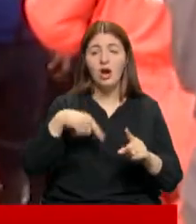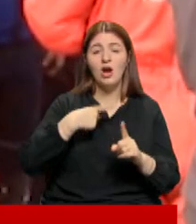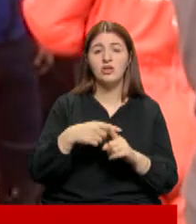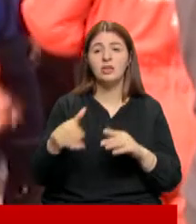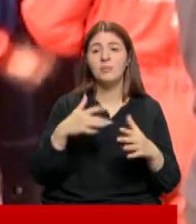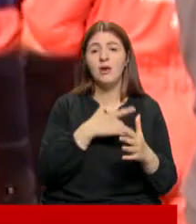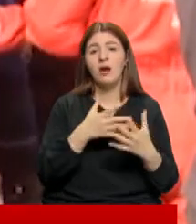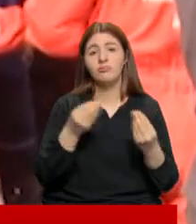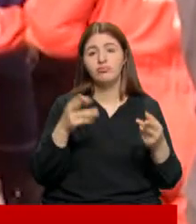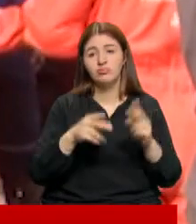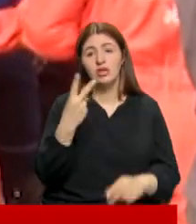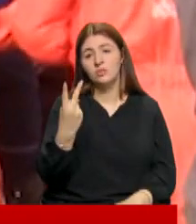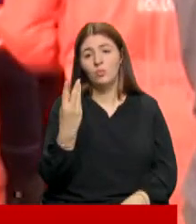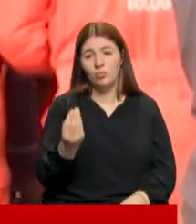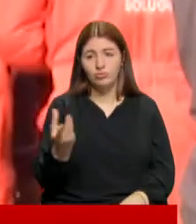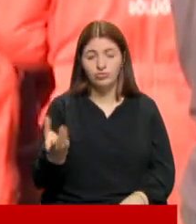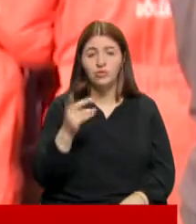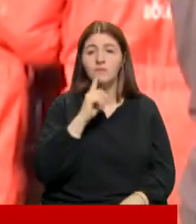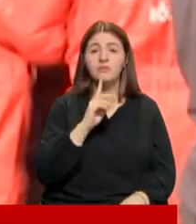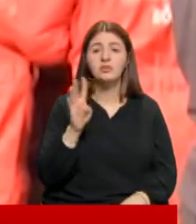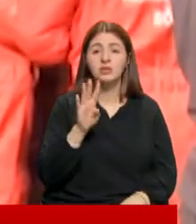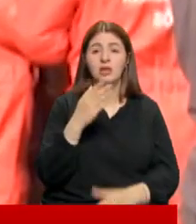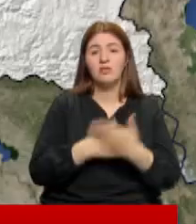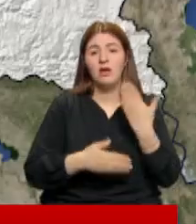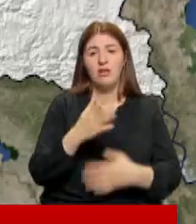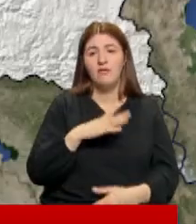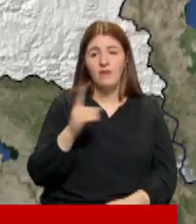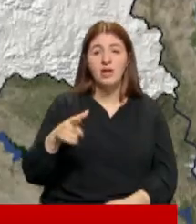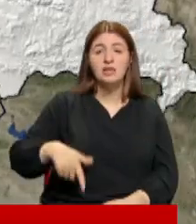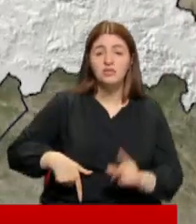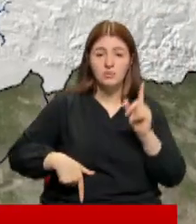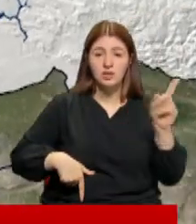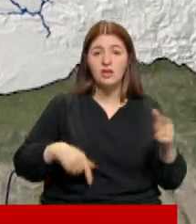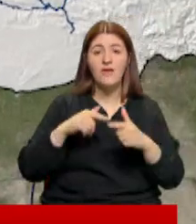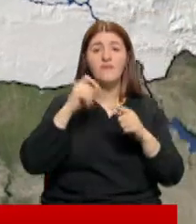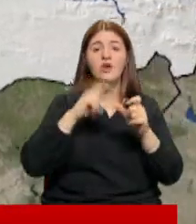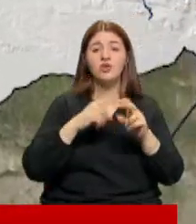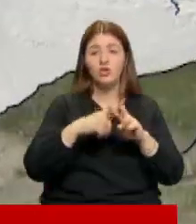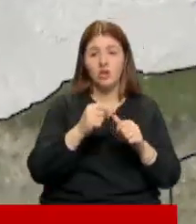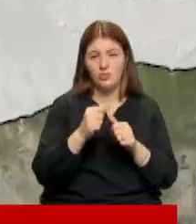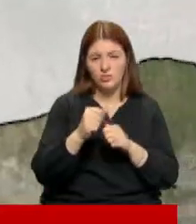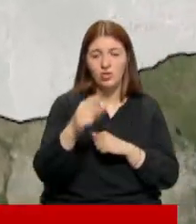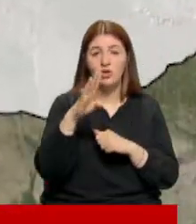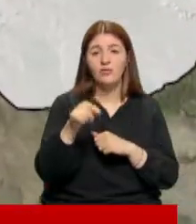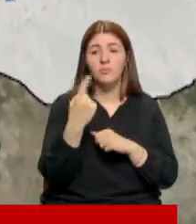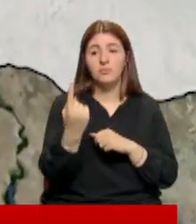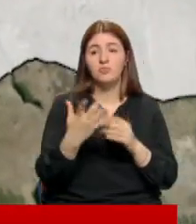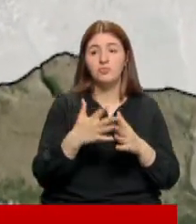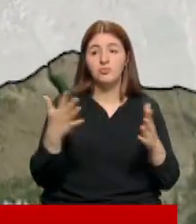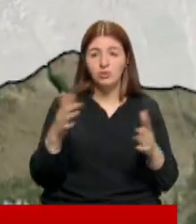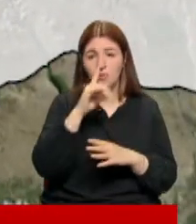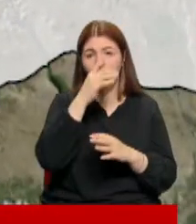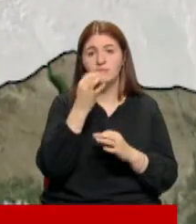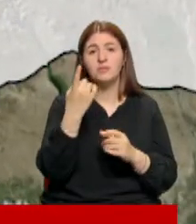yaşamını yitirenlerin sayısı 2'ye yükseldi 140'da yaralı var İzmir'de ise Foça açıklarında 4,1 büyüklüğünde